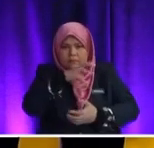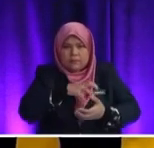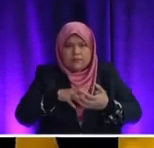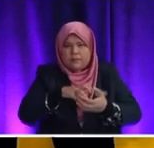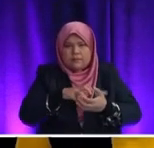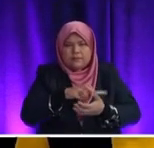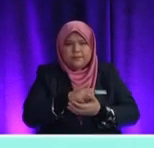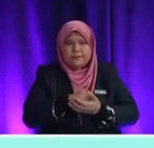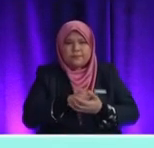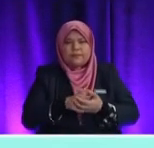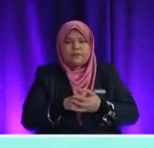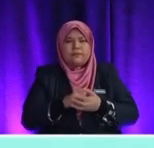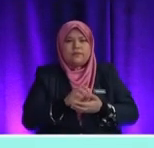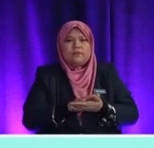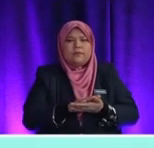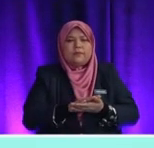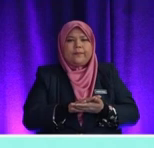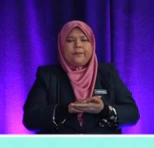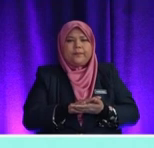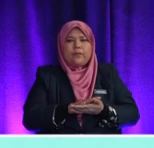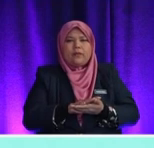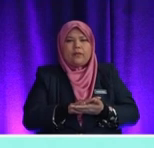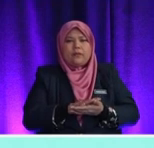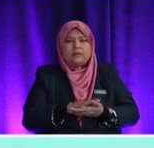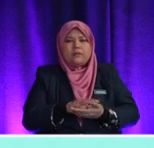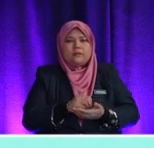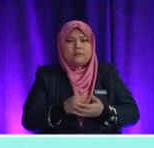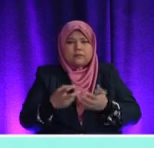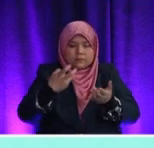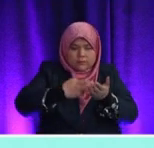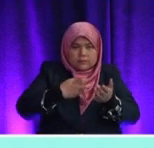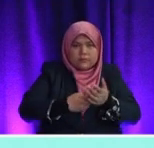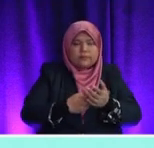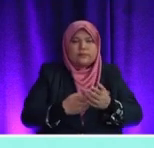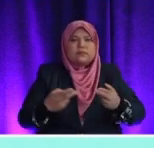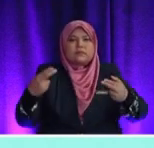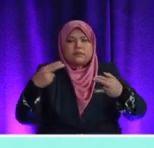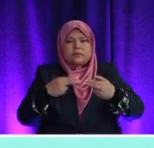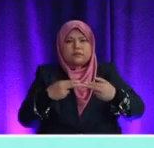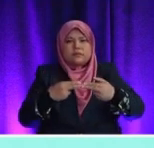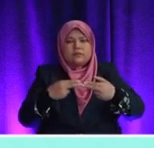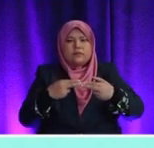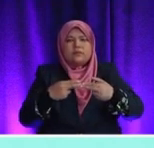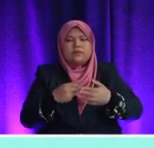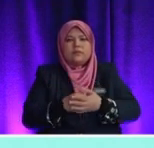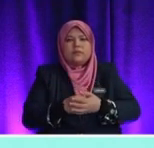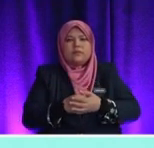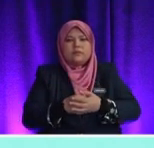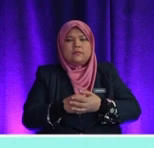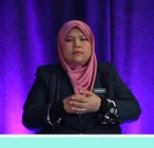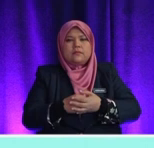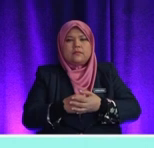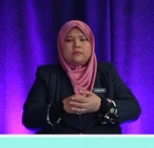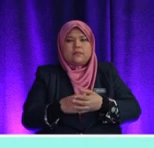berat tadi yang sejak tadi sub gumpalan Florida dia akan terhasil hasil gabungan ion aluminium hidroksida dan bahan